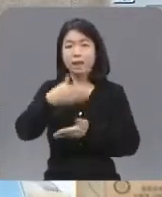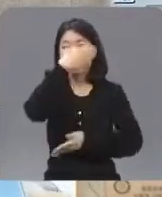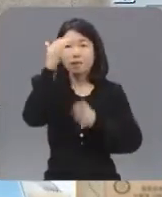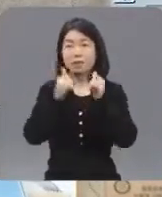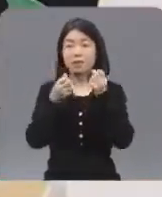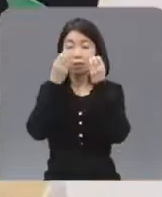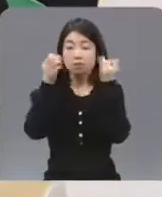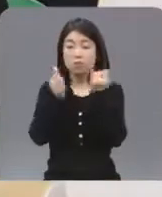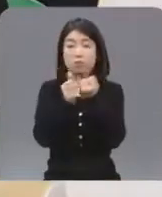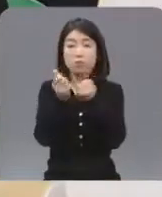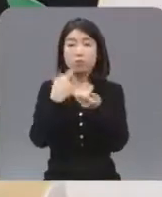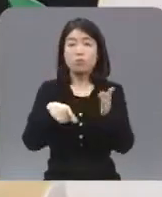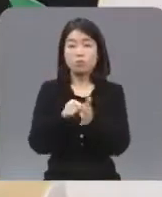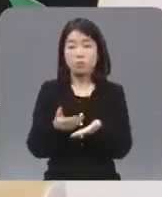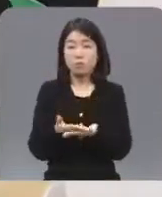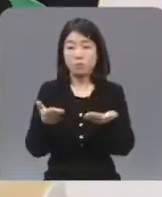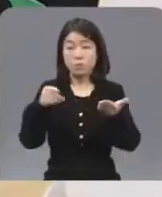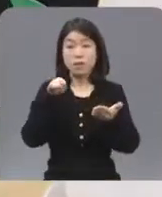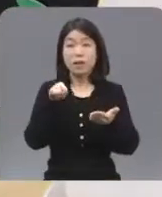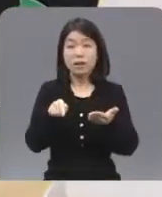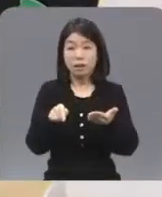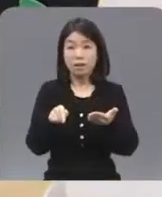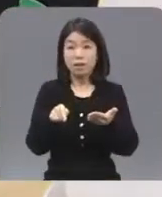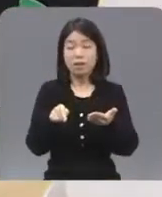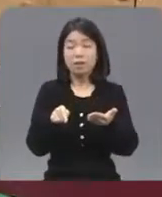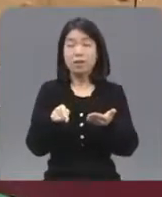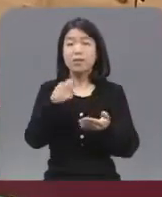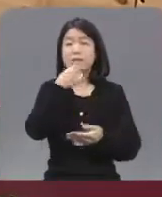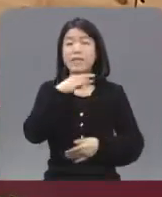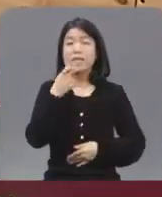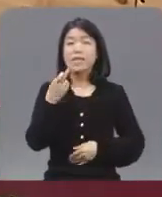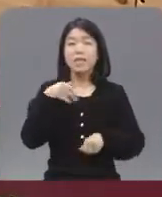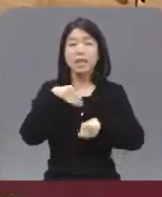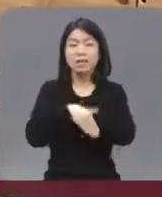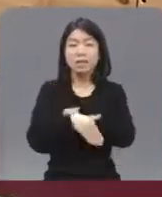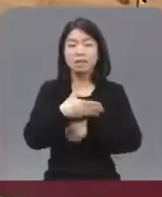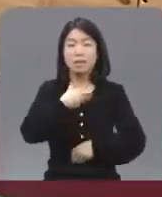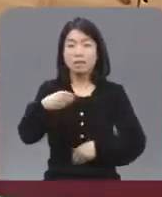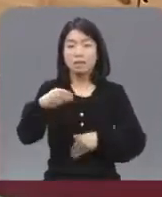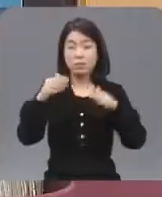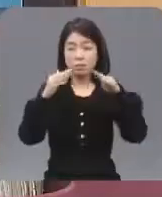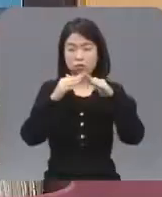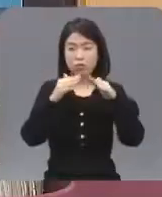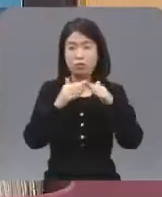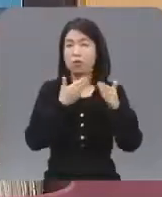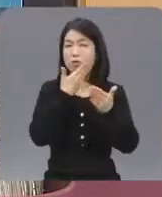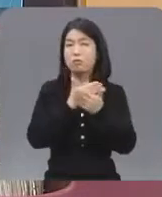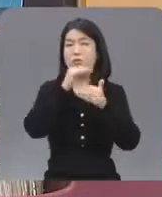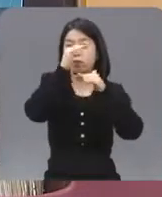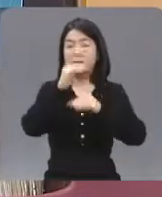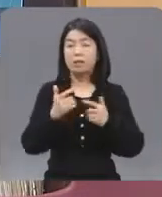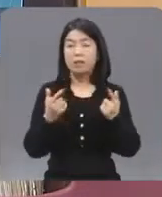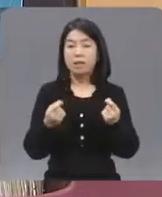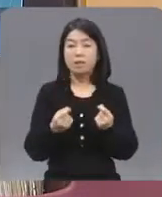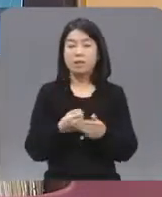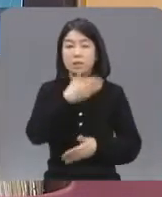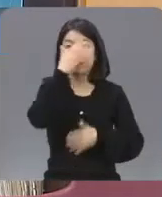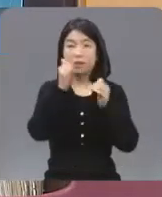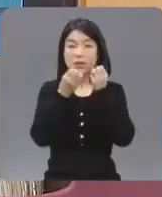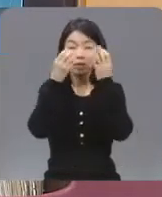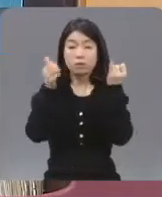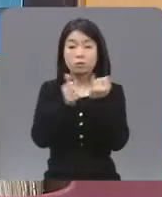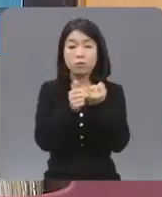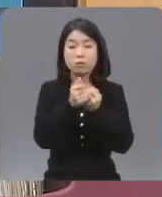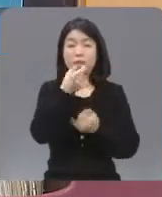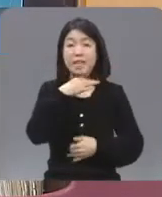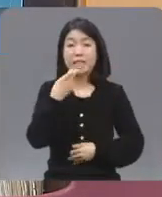청년과 신혼부부를 위해 공급하는 것이 이른바 익산형 임대주택의 핵심입니다. 청년 신혼부부가